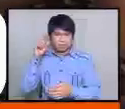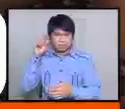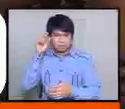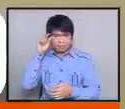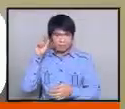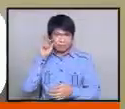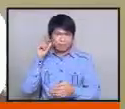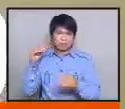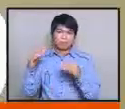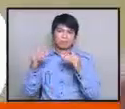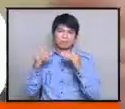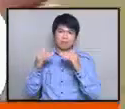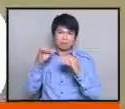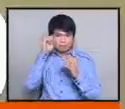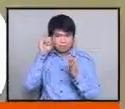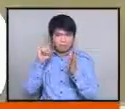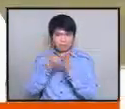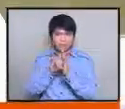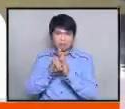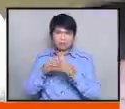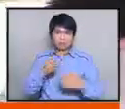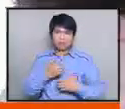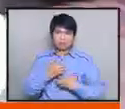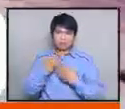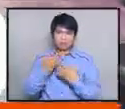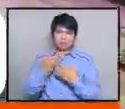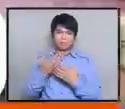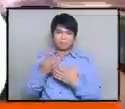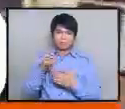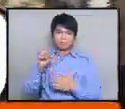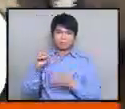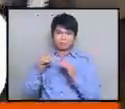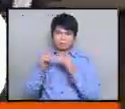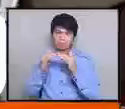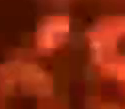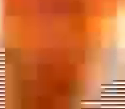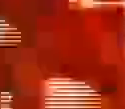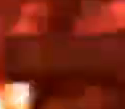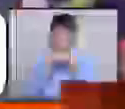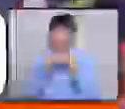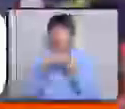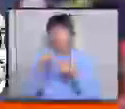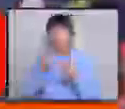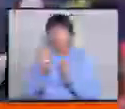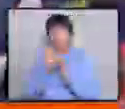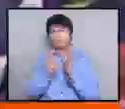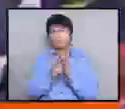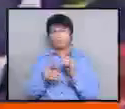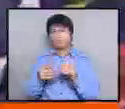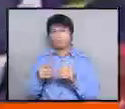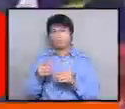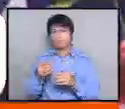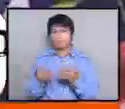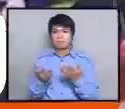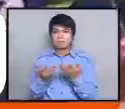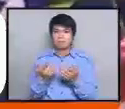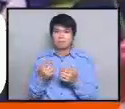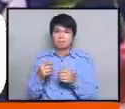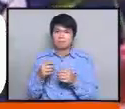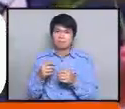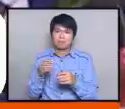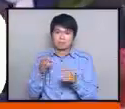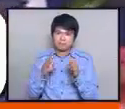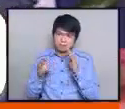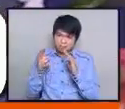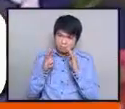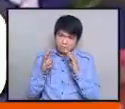gender identity and expression or SOGIE equality bill. Kumalay ba natin dahil sa struggle ni